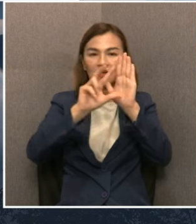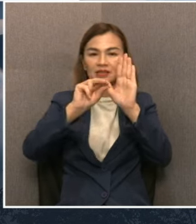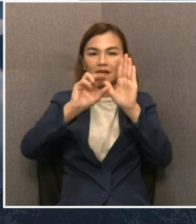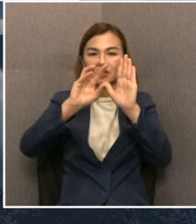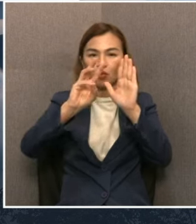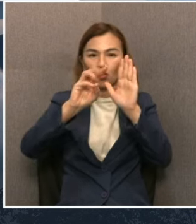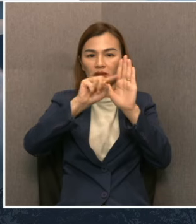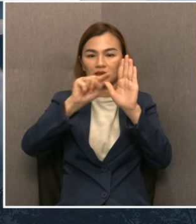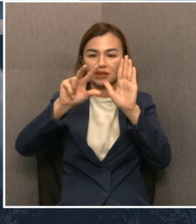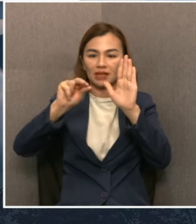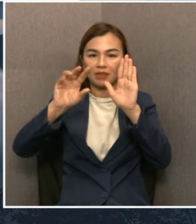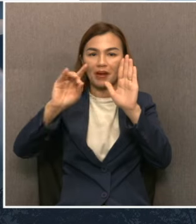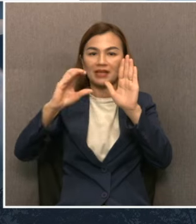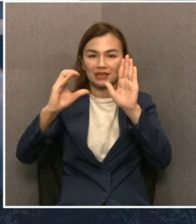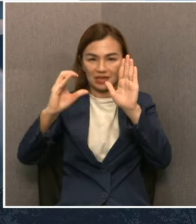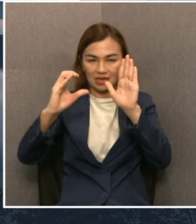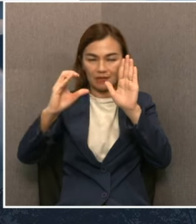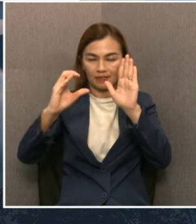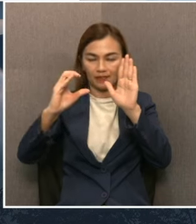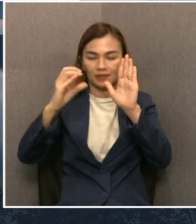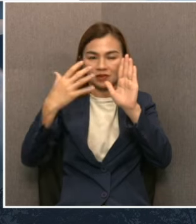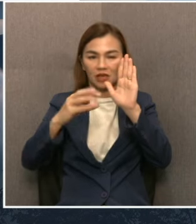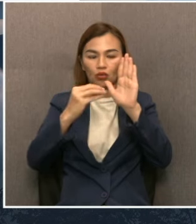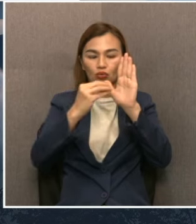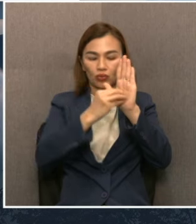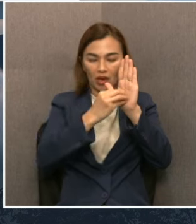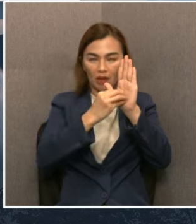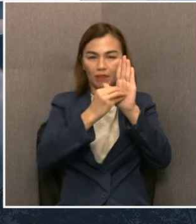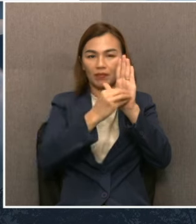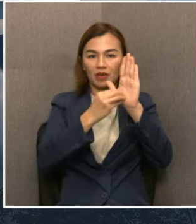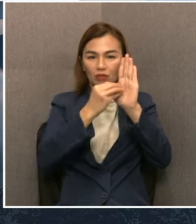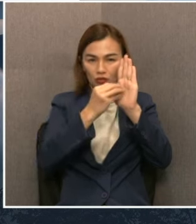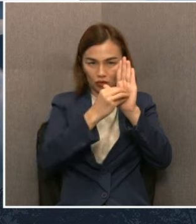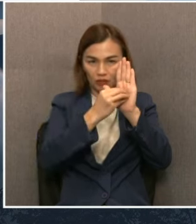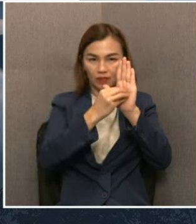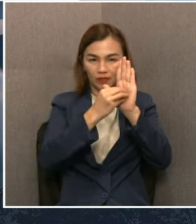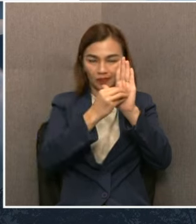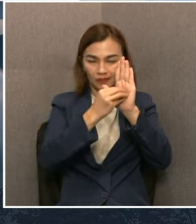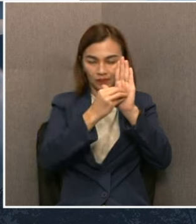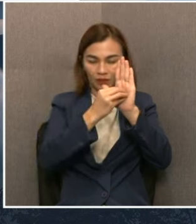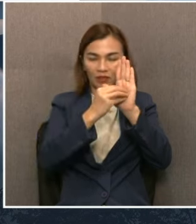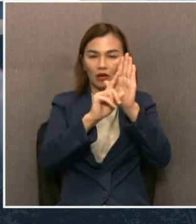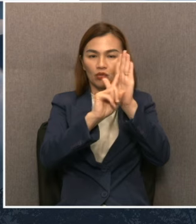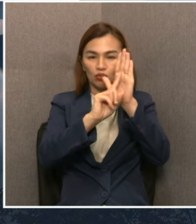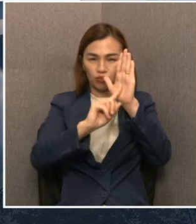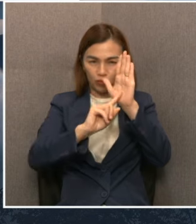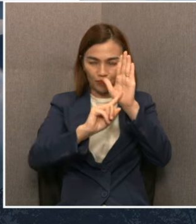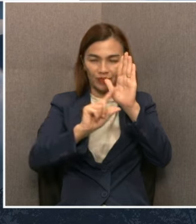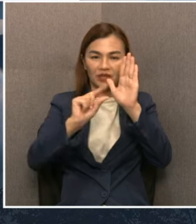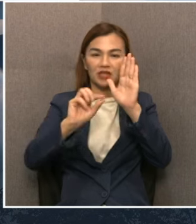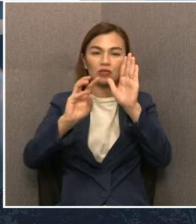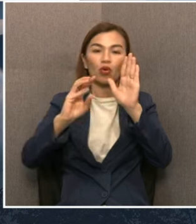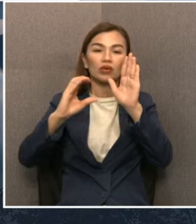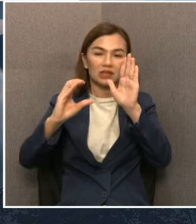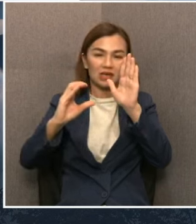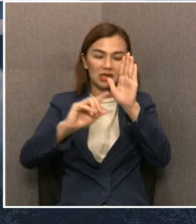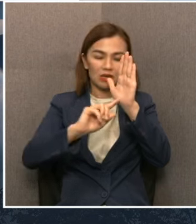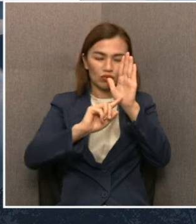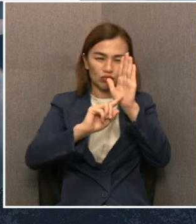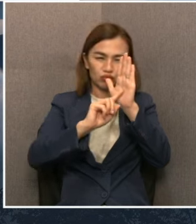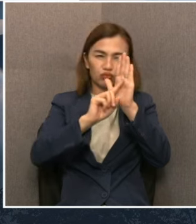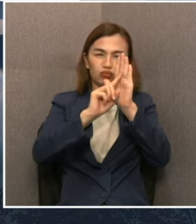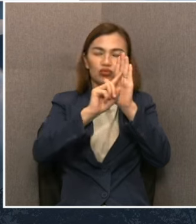36-38องเซียสกรุงเทพมหานครและปริมณฑลค่ะอุณหภูมิต่ำสุด 26องศาและสูง